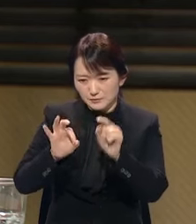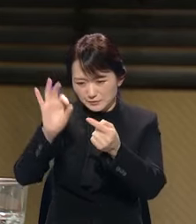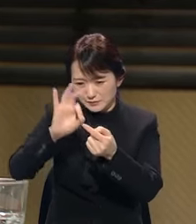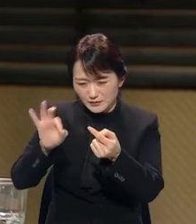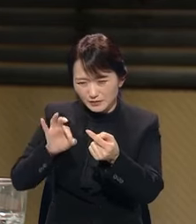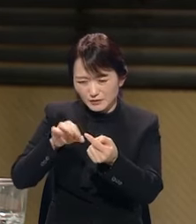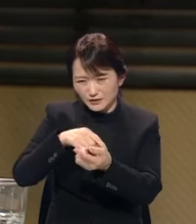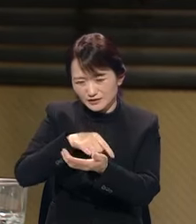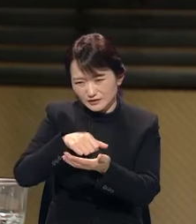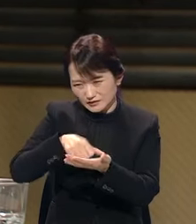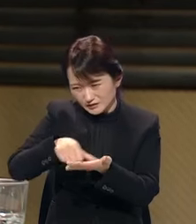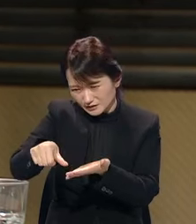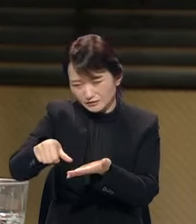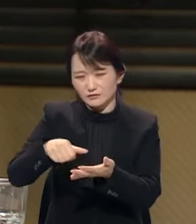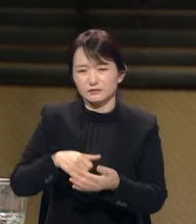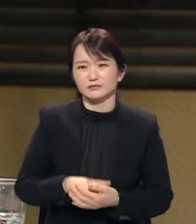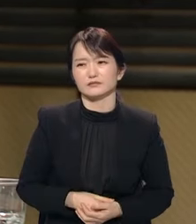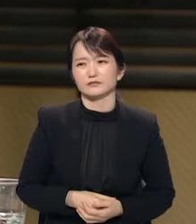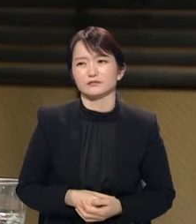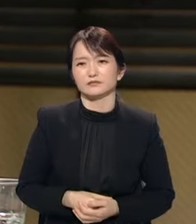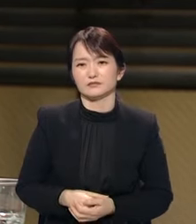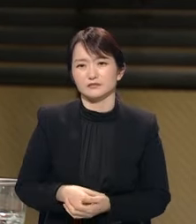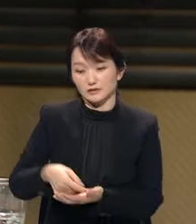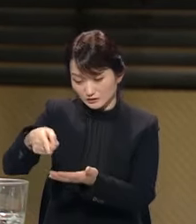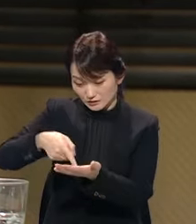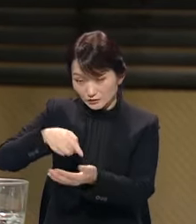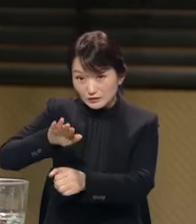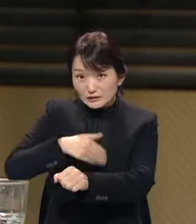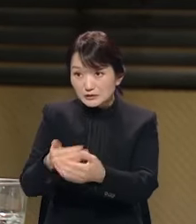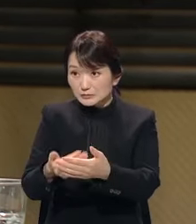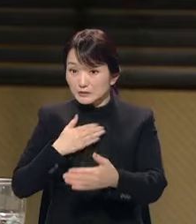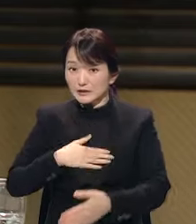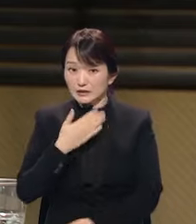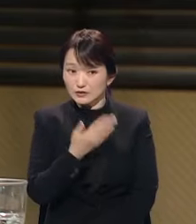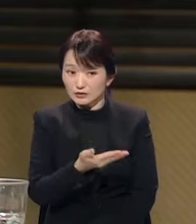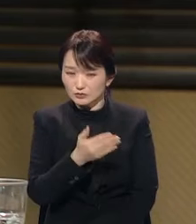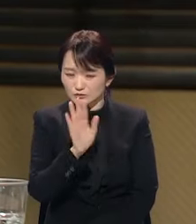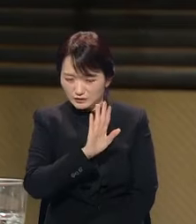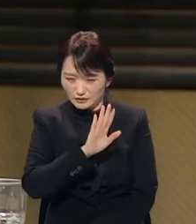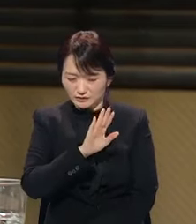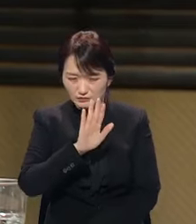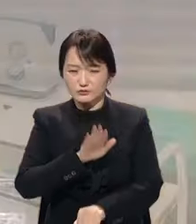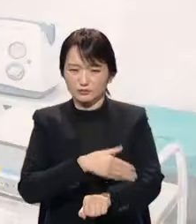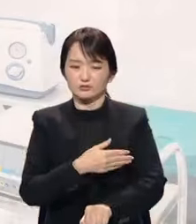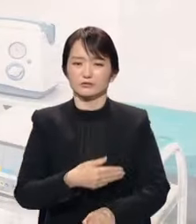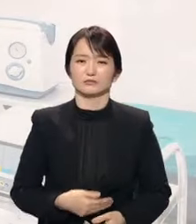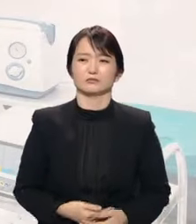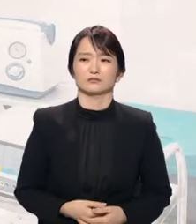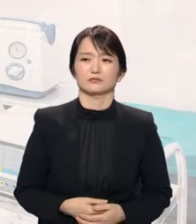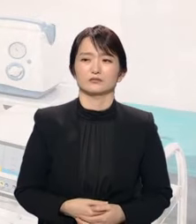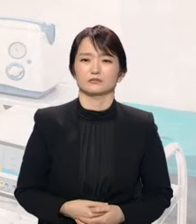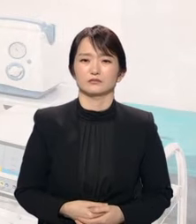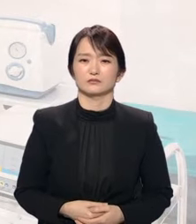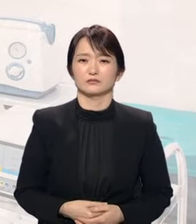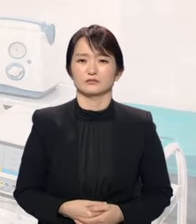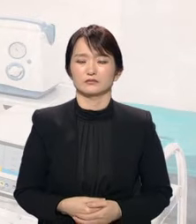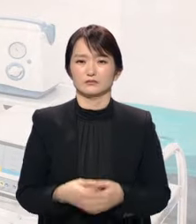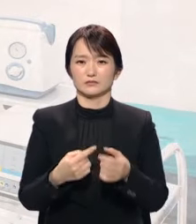때문에 그러니까 수술 자체도 잘못됐고 사전에 고지 의무도 위반한 잘못이 있다라고 판단을 했습니다. 자,